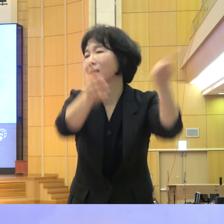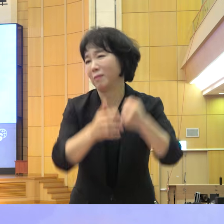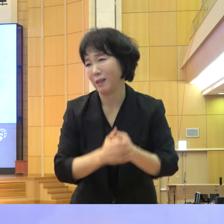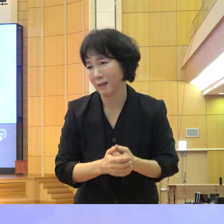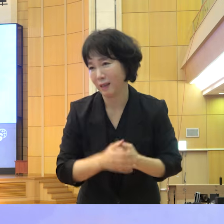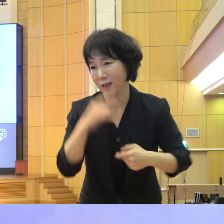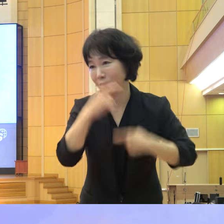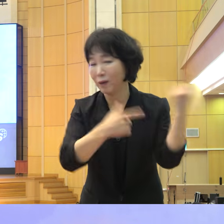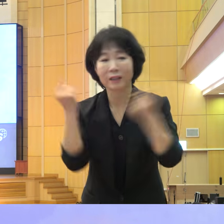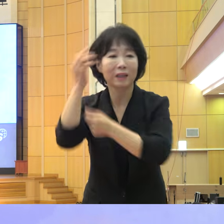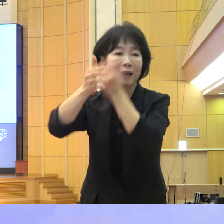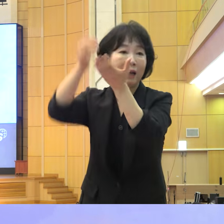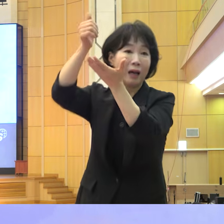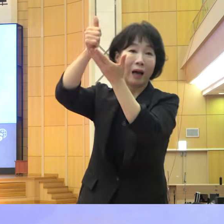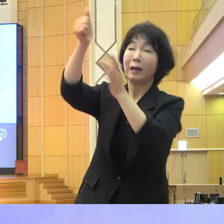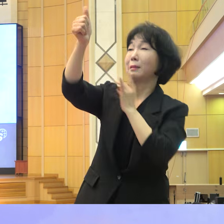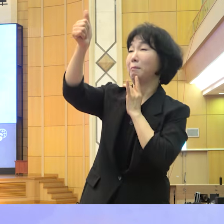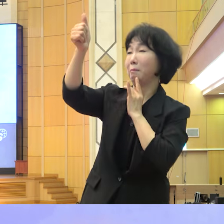따라합시다. 하나님만이